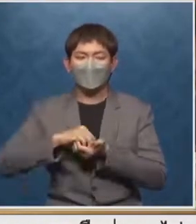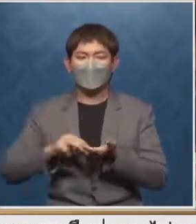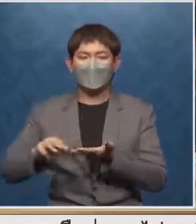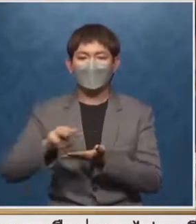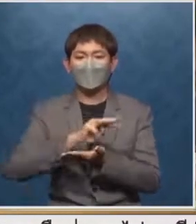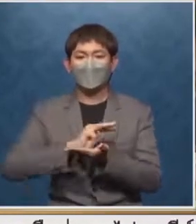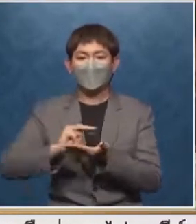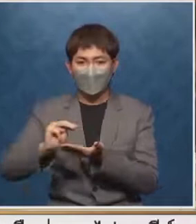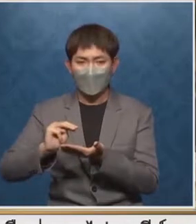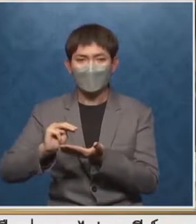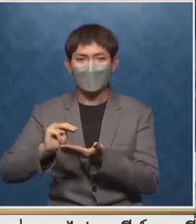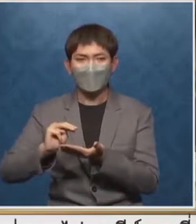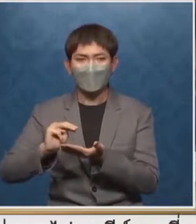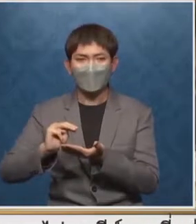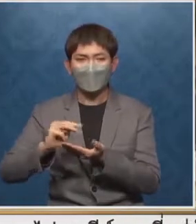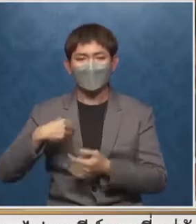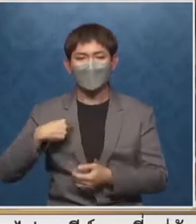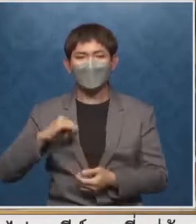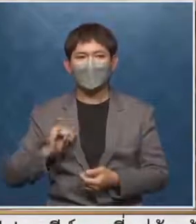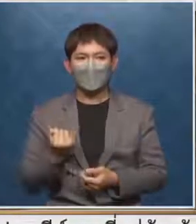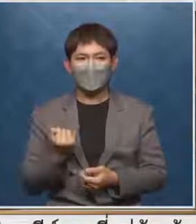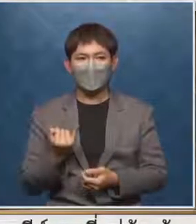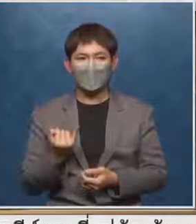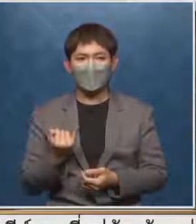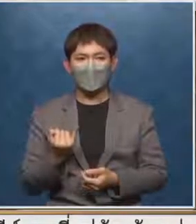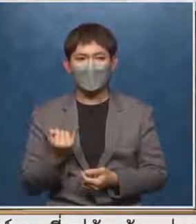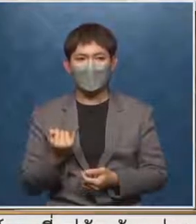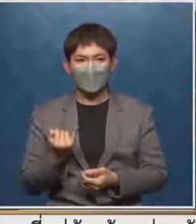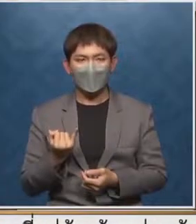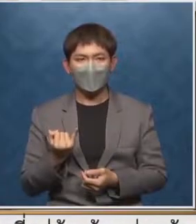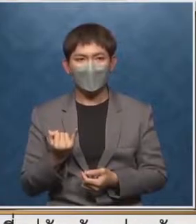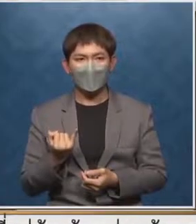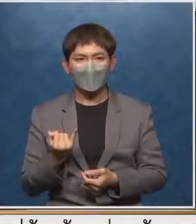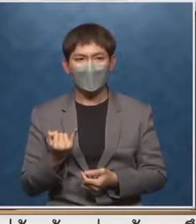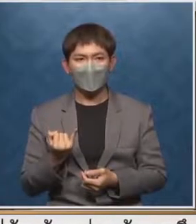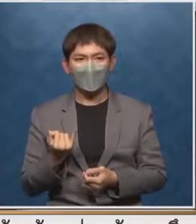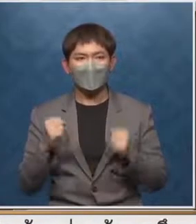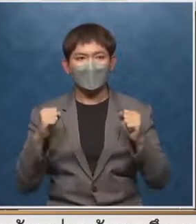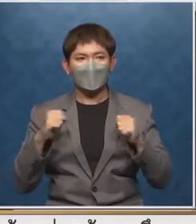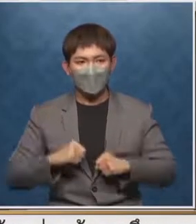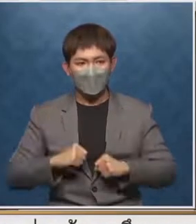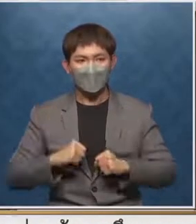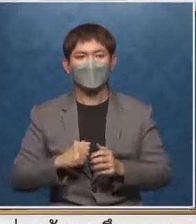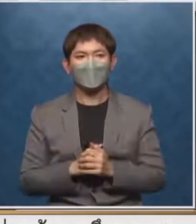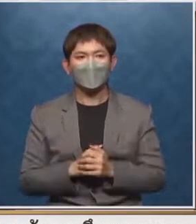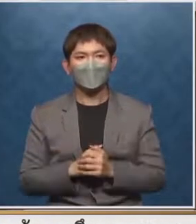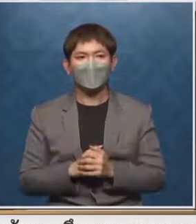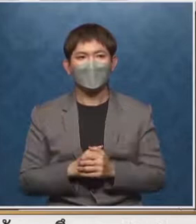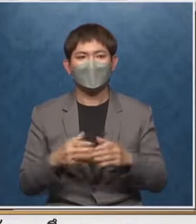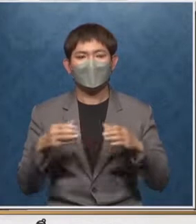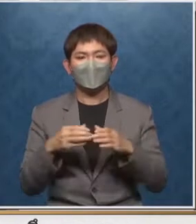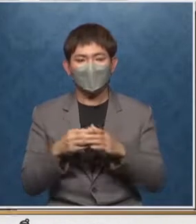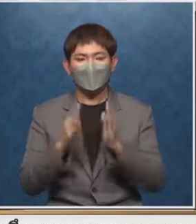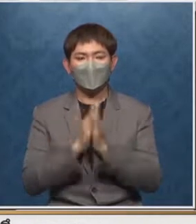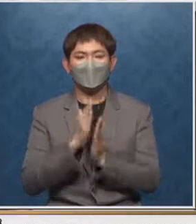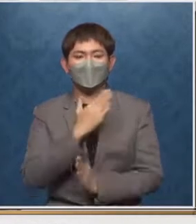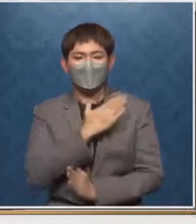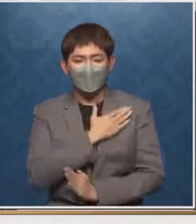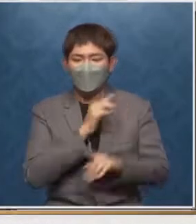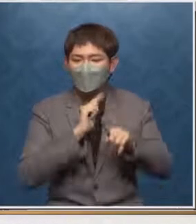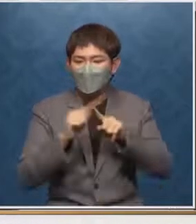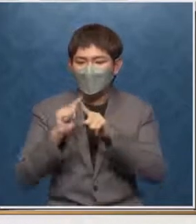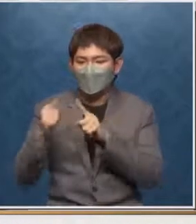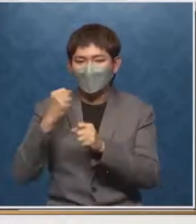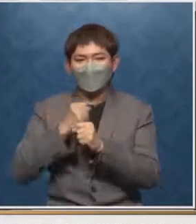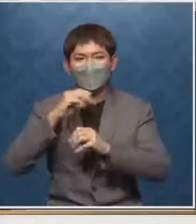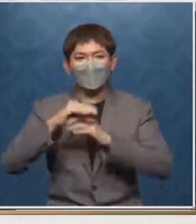าลัยจุฬาลงกรณราชวิทยาลัยภายใต้การเห็นชอบของมหาเถระสมาคมนะครับทำโครง